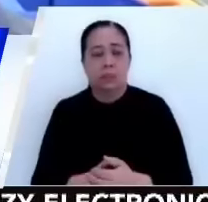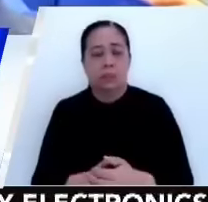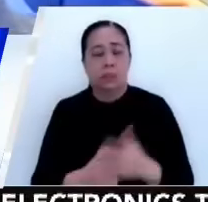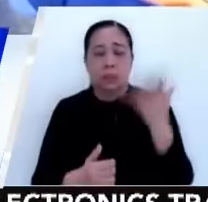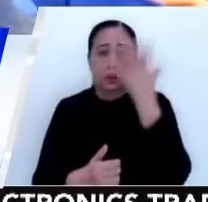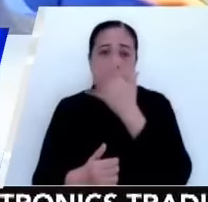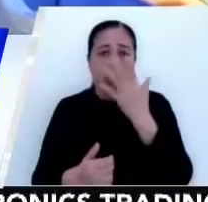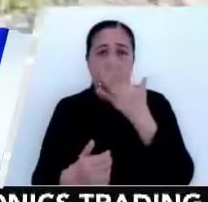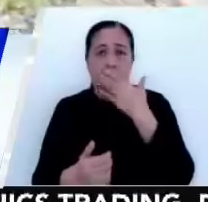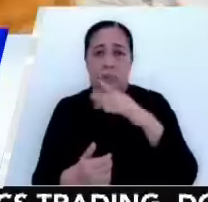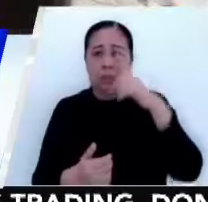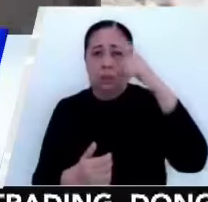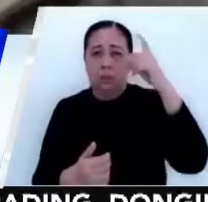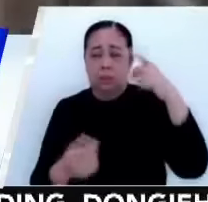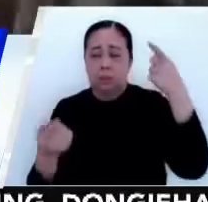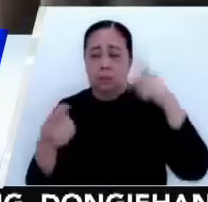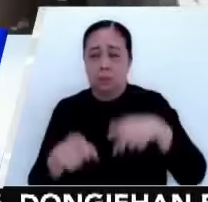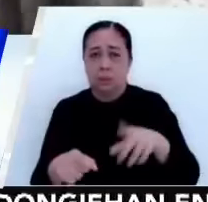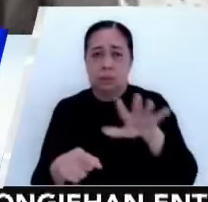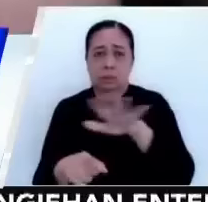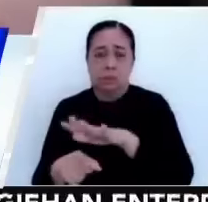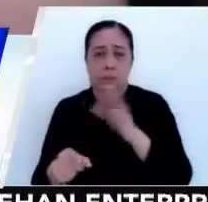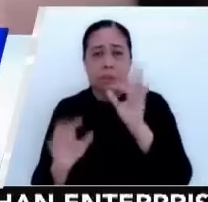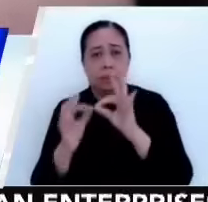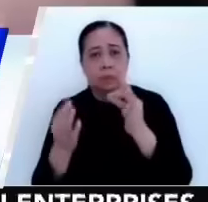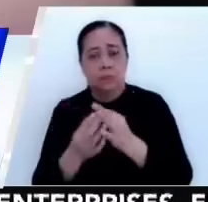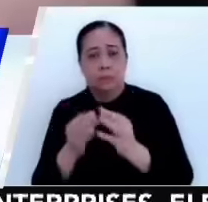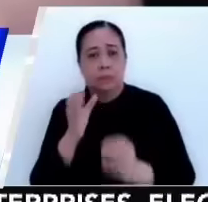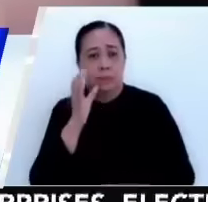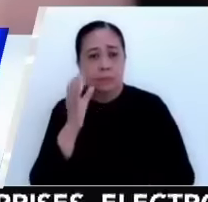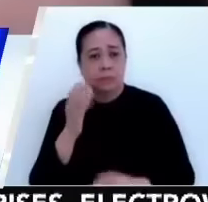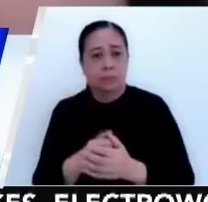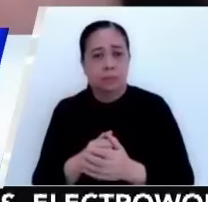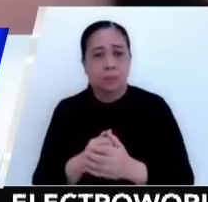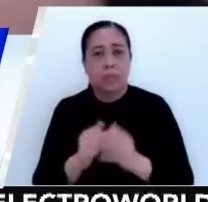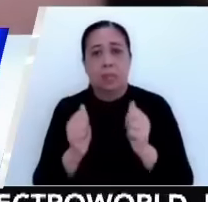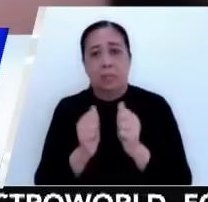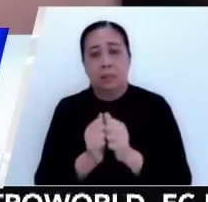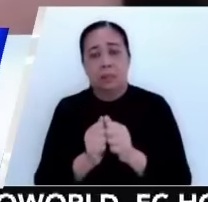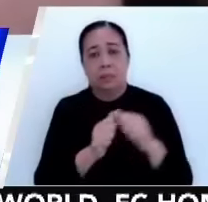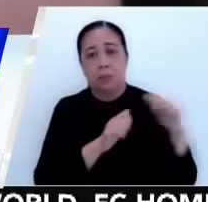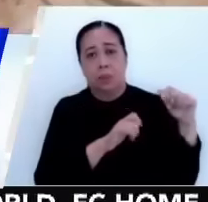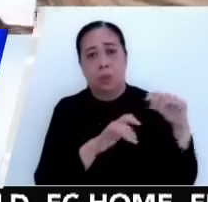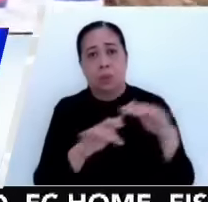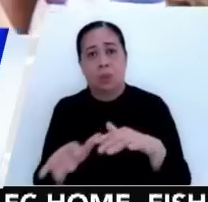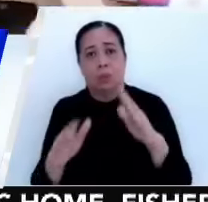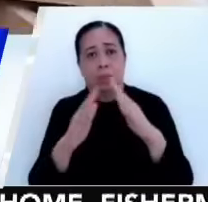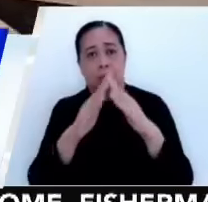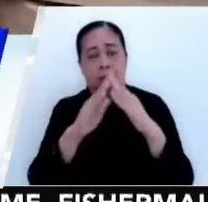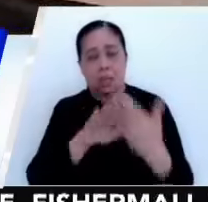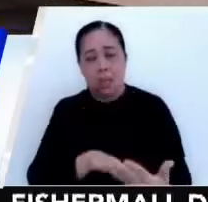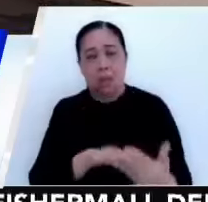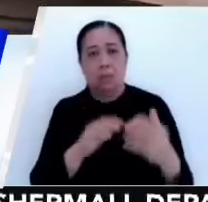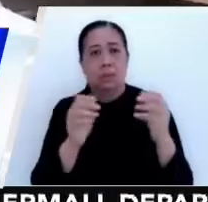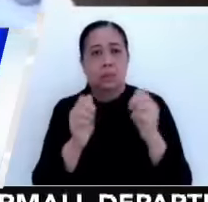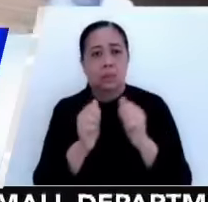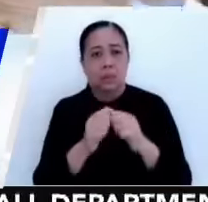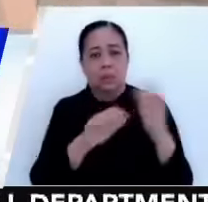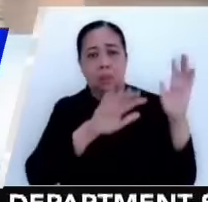ang nangyari sa pamilya ni Chini. Kasama kasi sa na-wash out ang kanilang bahay at nadaganan pa